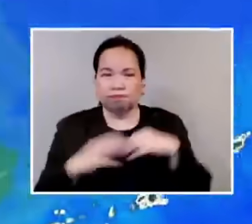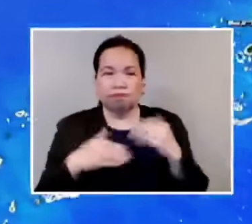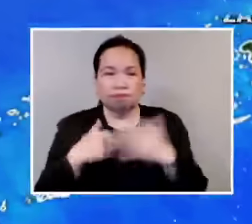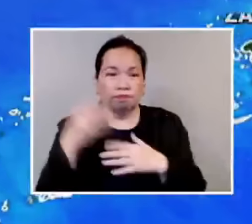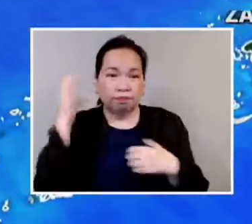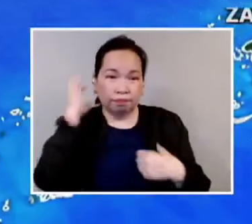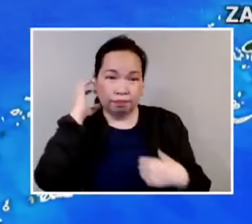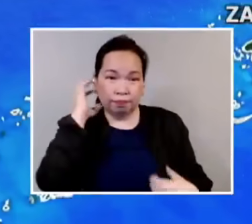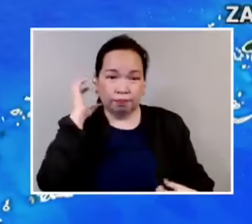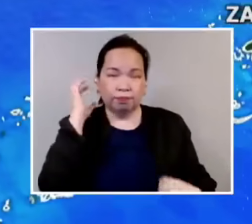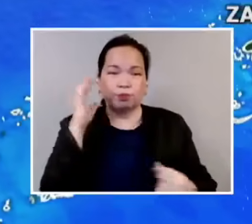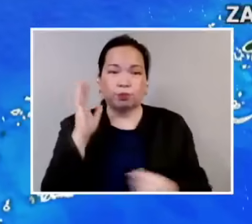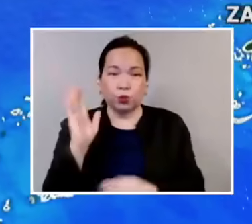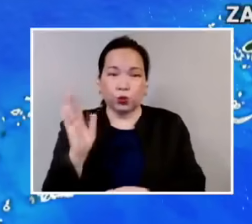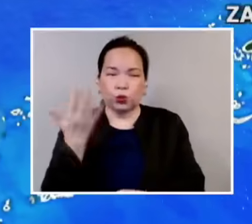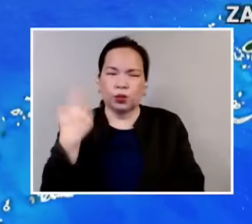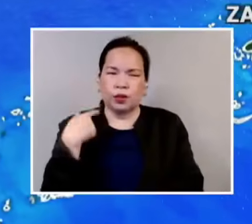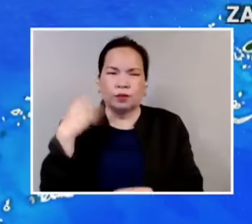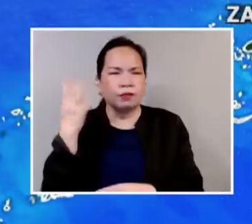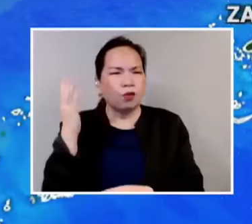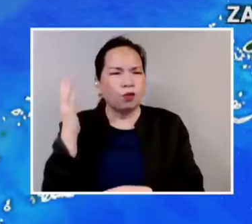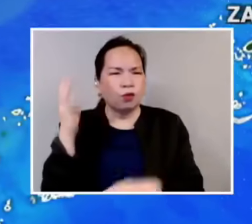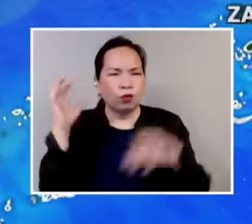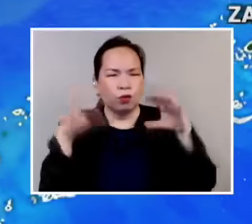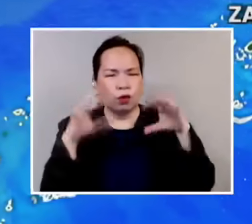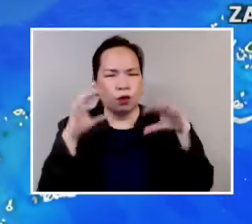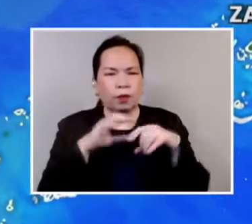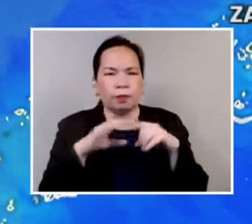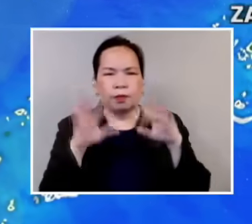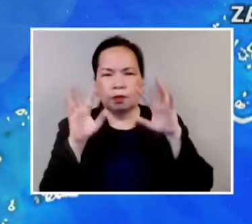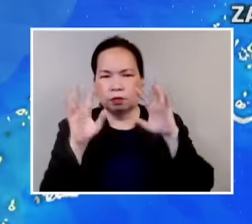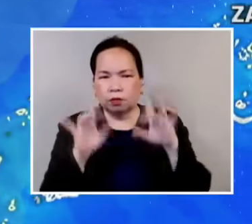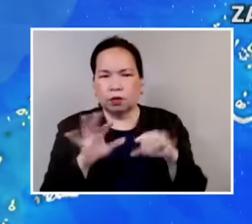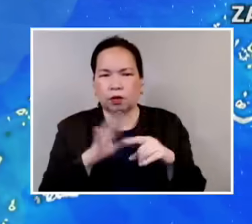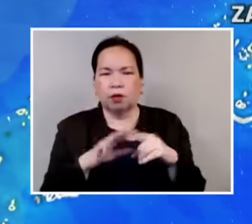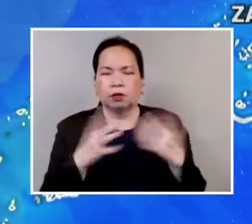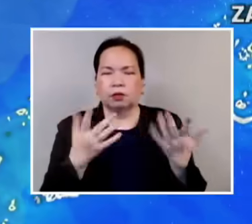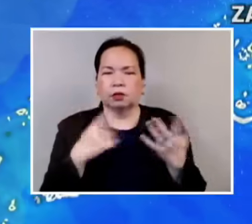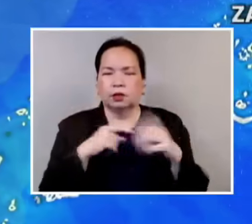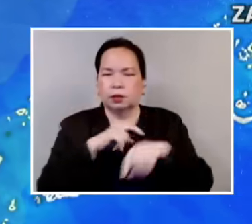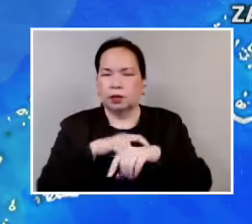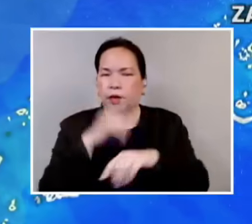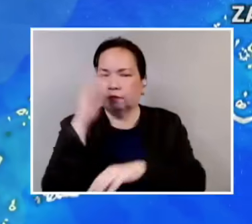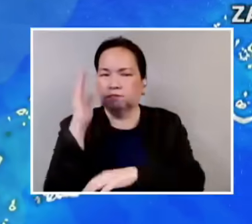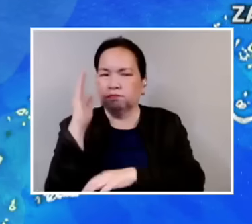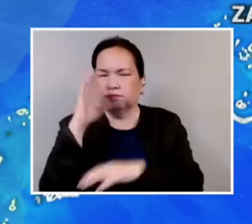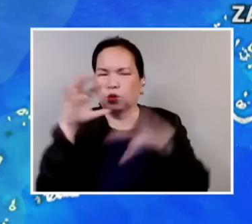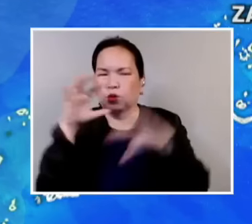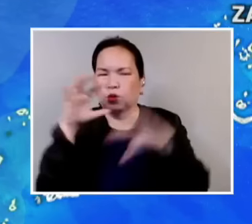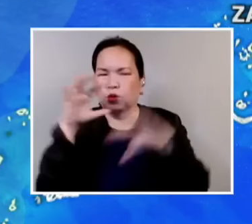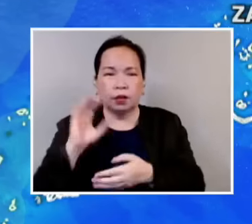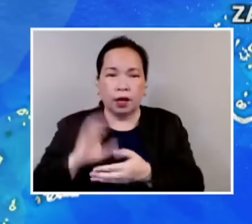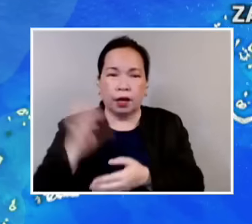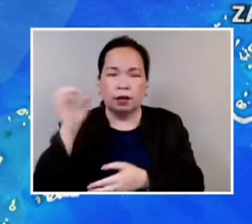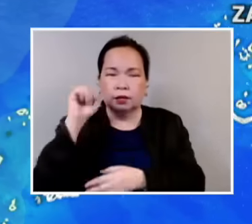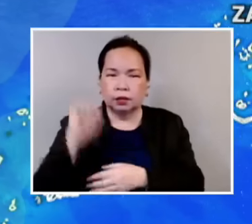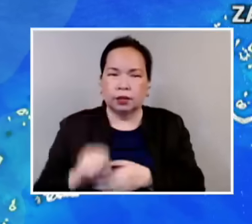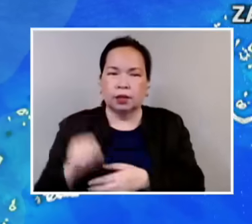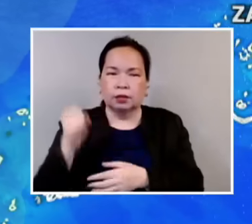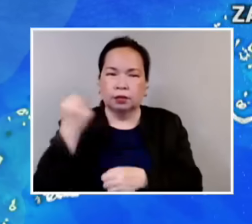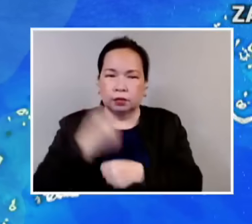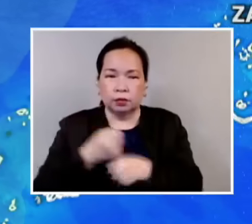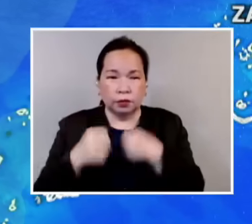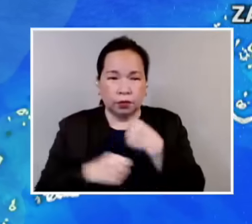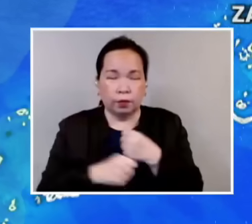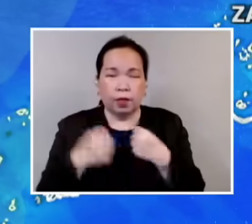maaraw sa umaga pero uulanin ang malaking bahagi pagsapit ng tanghali lalo po sa may Caraga, South Cotabato at